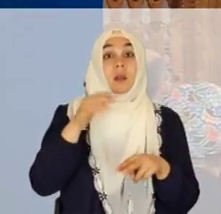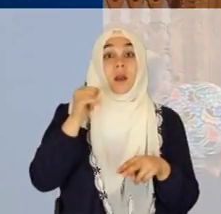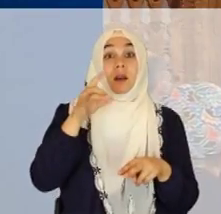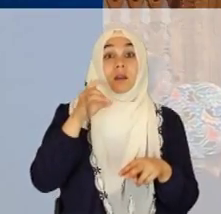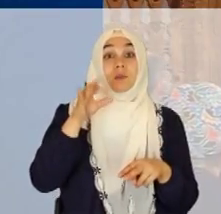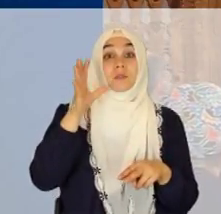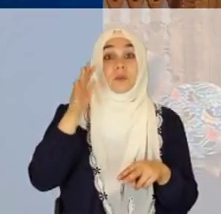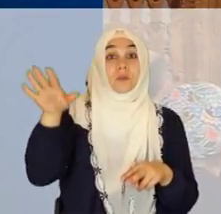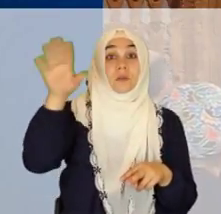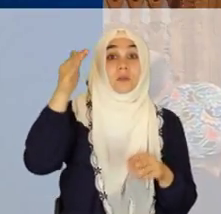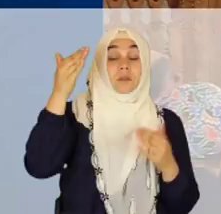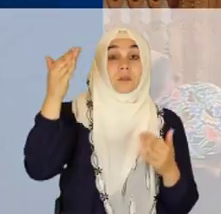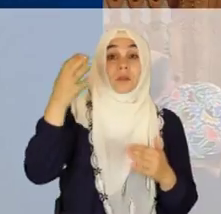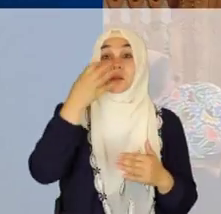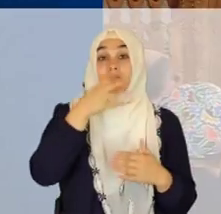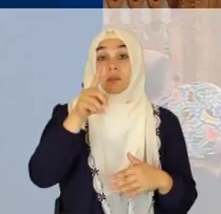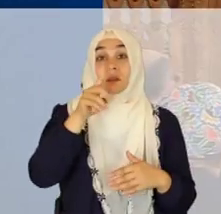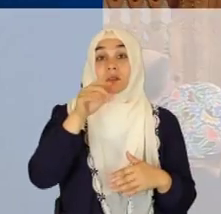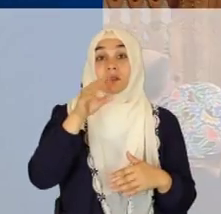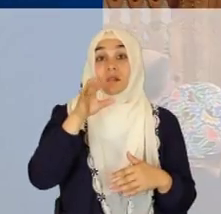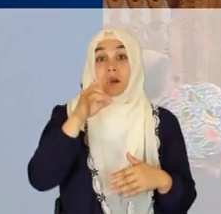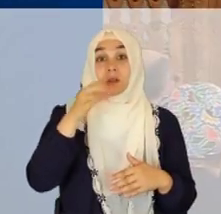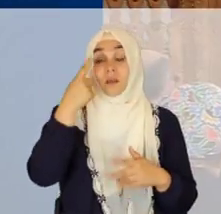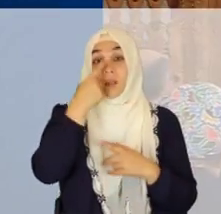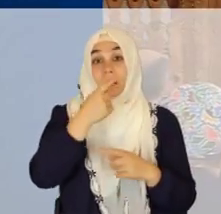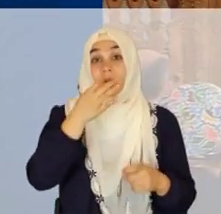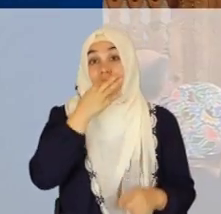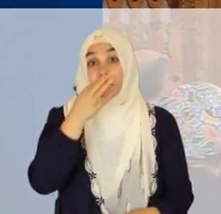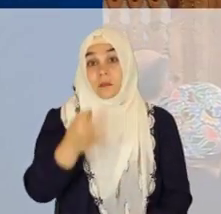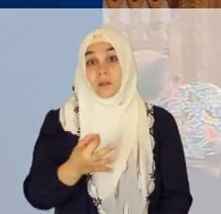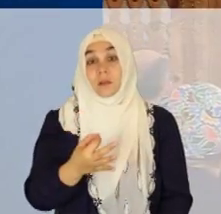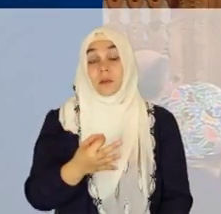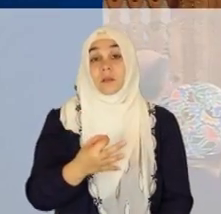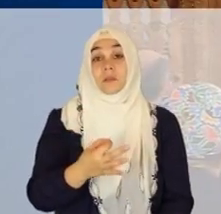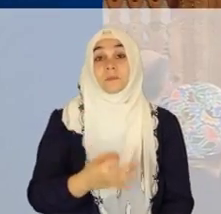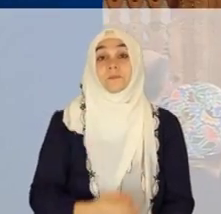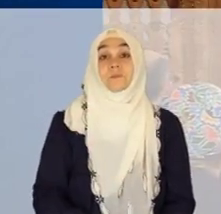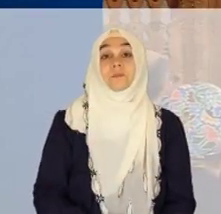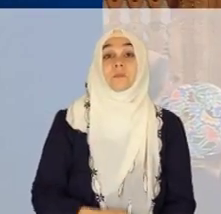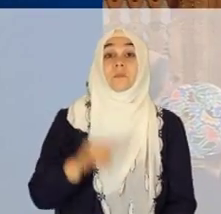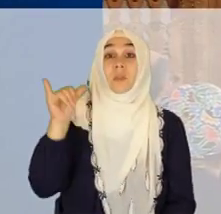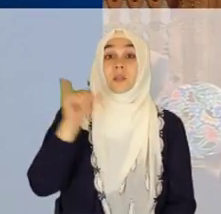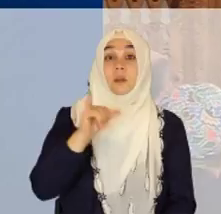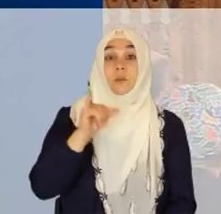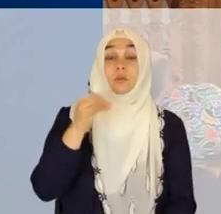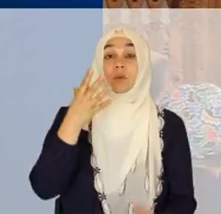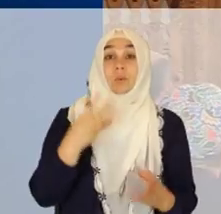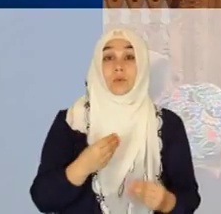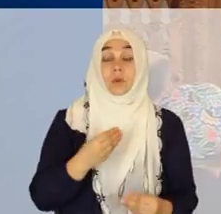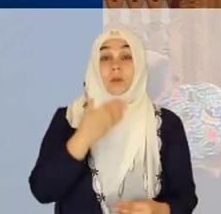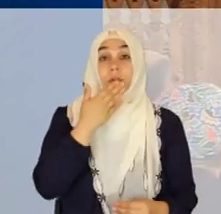Arabistonni jazira boshqa nimalarida e'lon qilindi. Shanba kuni tutganlar Saudiya